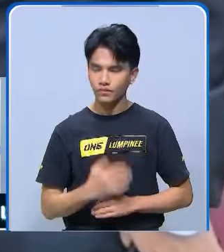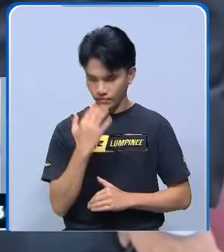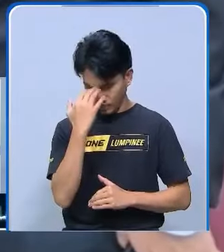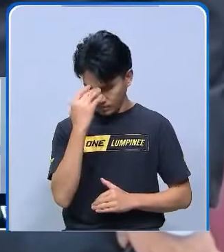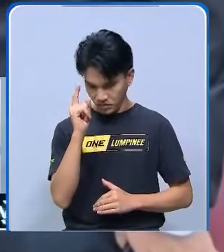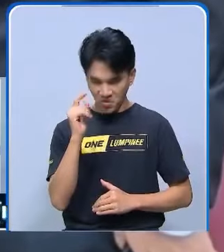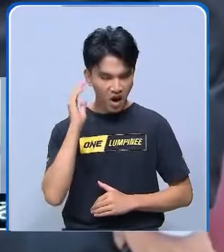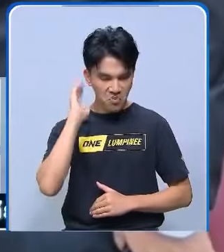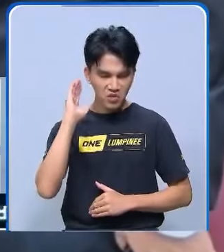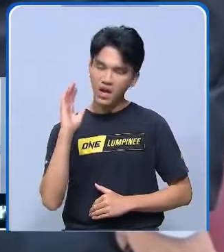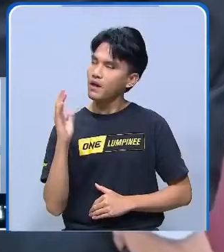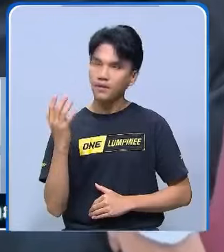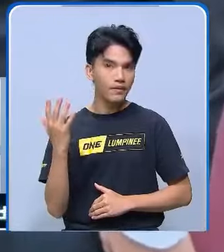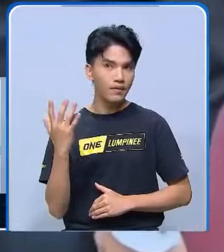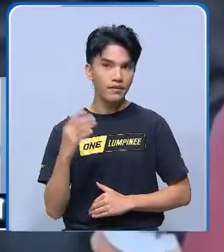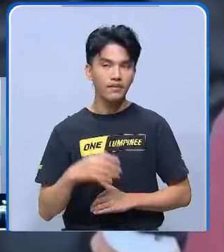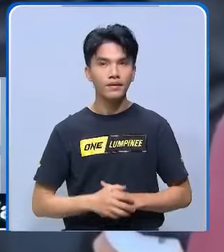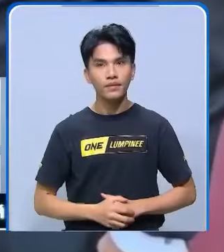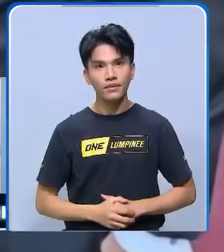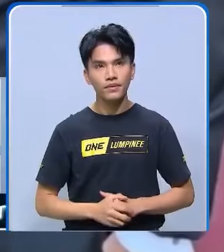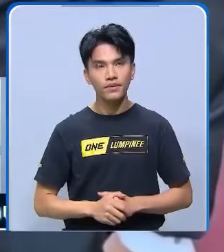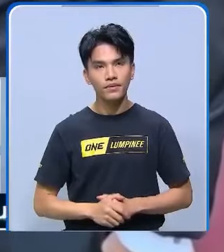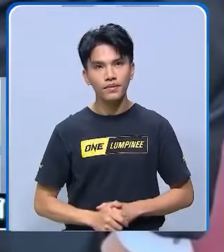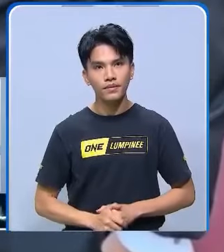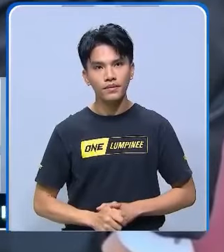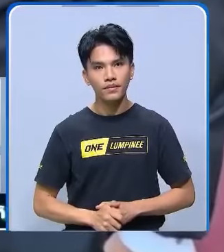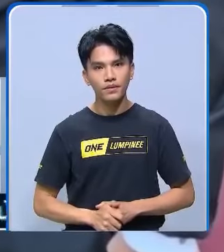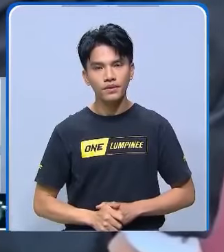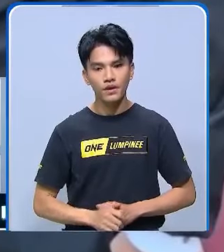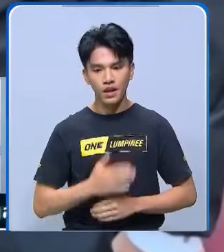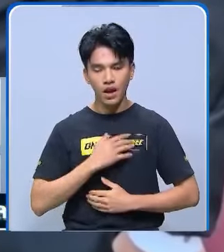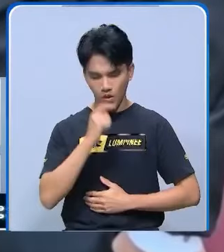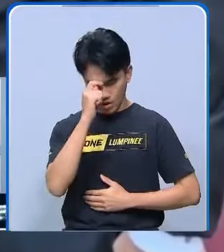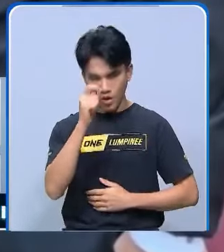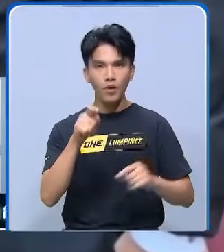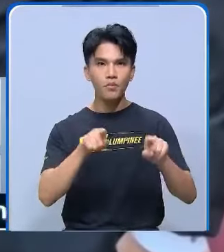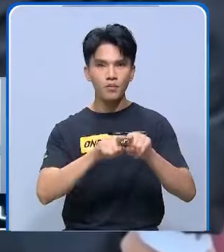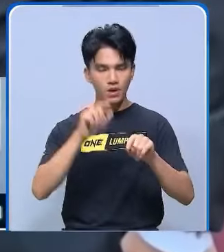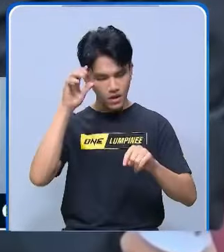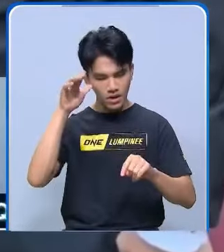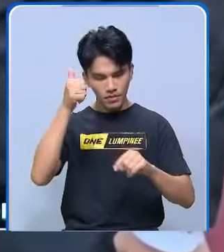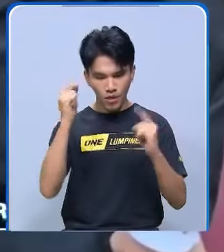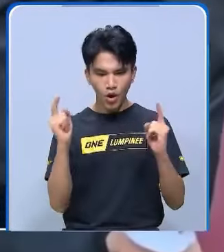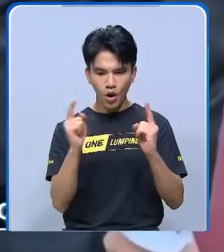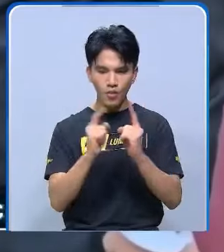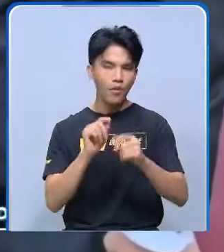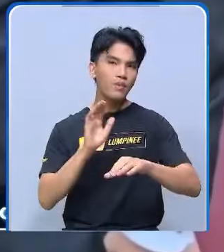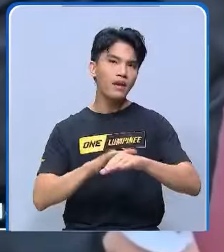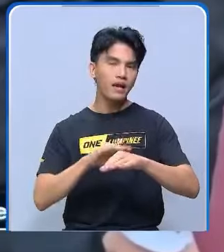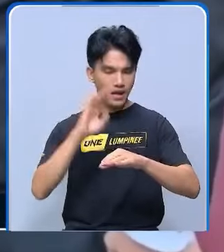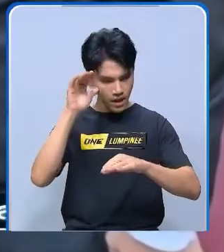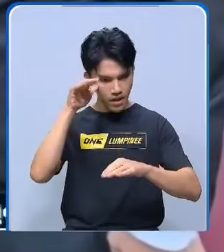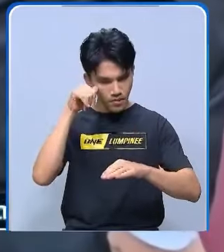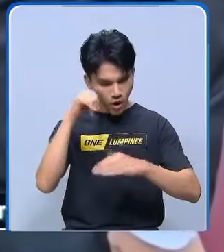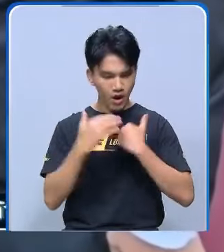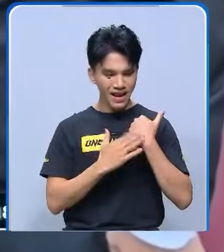ค่ะ ตอนนี้เราเคยเคารพเขาเรียก ใช่หนูเคารพเขาเป็นเหมือนพ่อคนนึงค่ะเจอหน้ากันก็คือเรียกเขาพ่อเขาก็เรียกหนูลูกเวลาไป